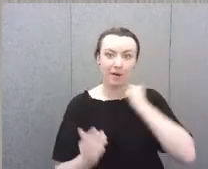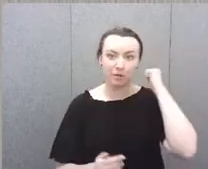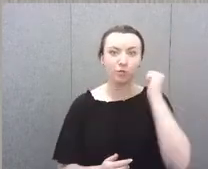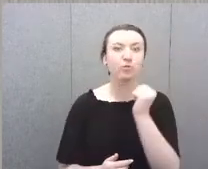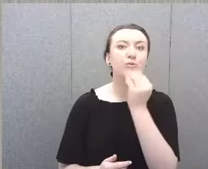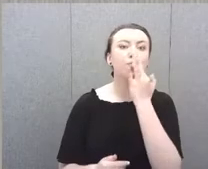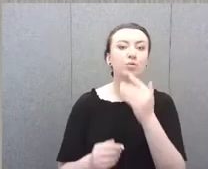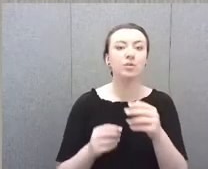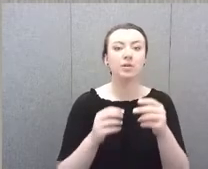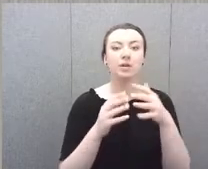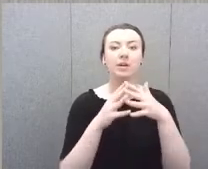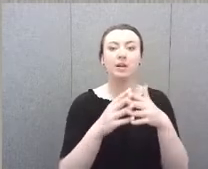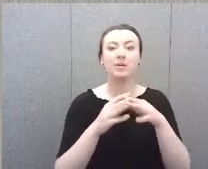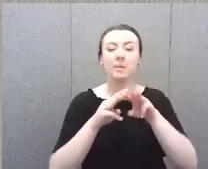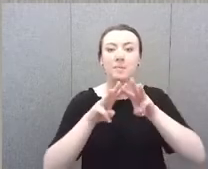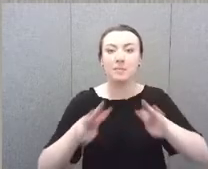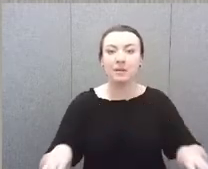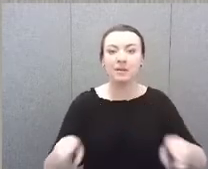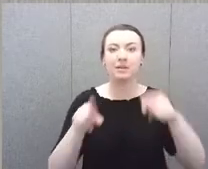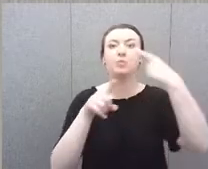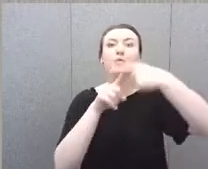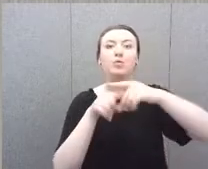посольство США,